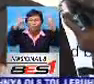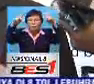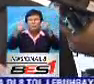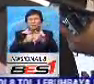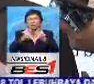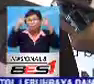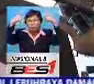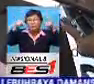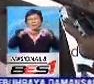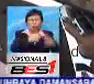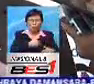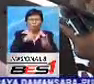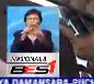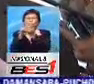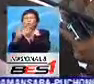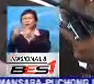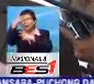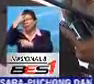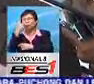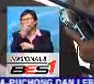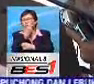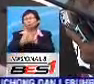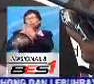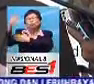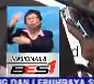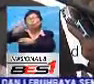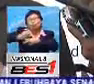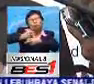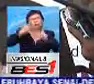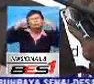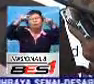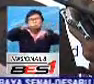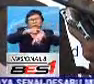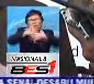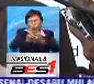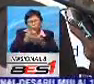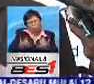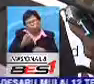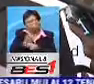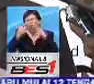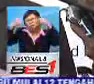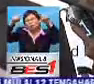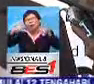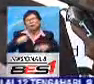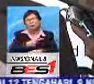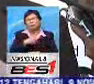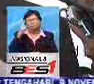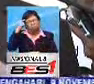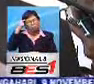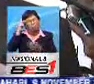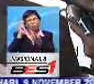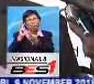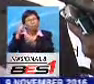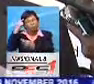dat seri Najib kira-kira EMP tahun dahulu dan ini sukar untuk dicapai dalam keadaan ekonomi semasa kita harus realistik ya banyak